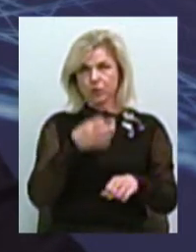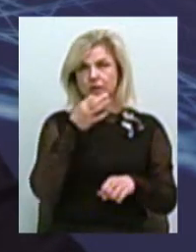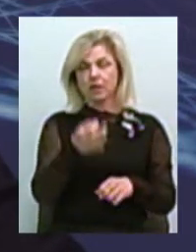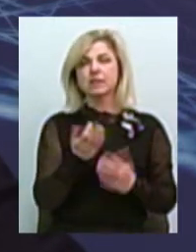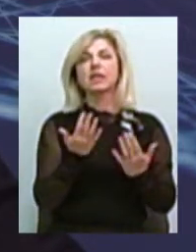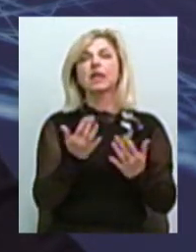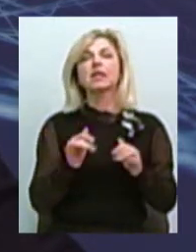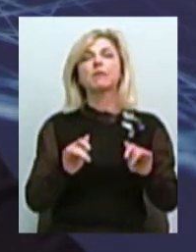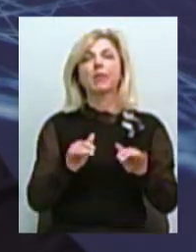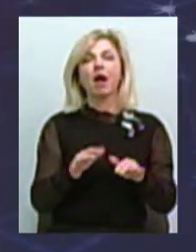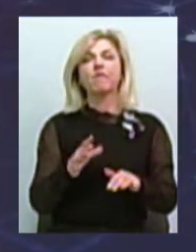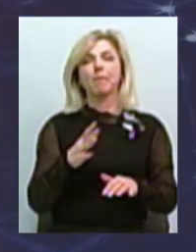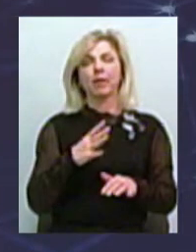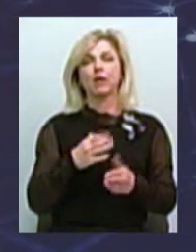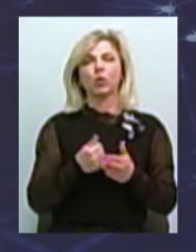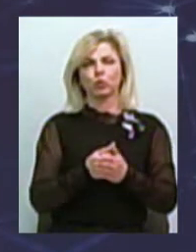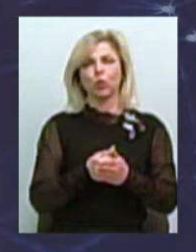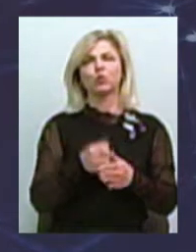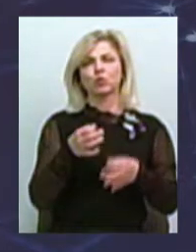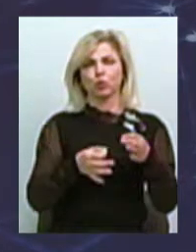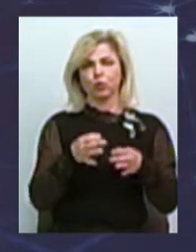справ було доведено до суду?